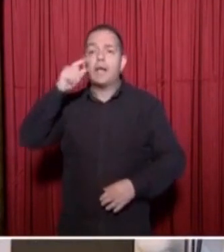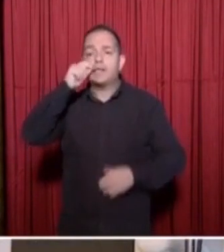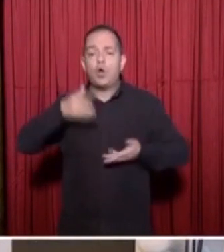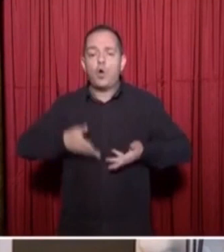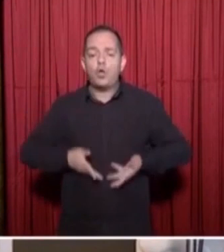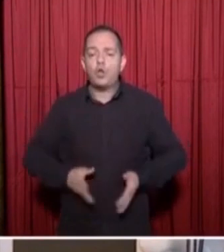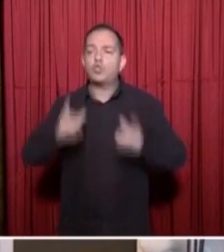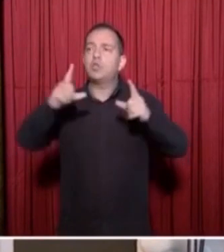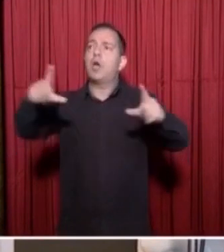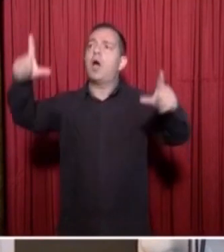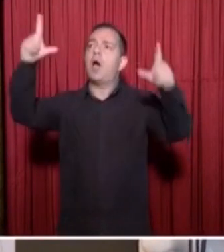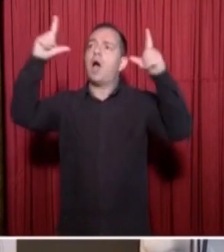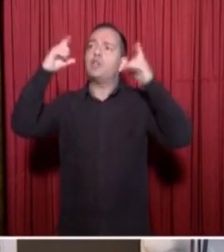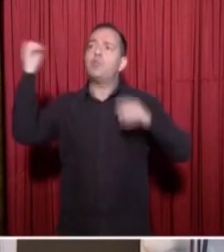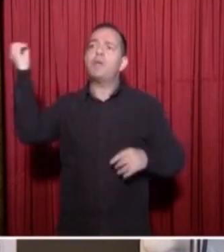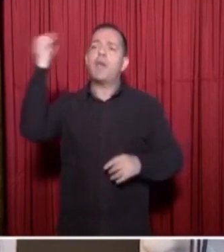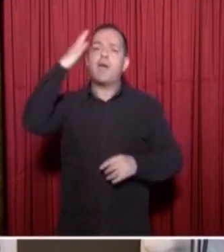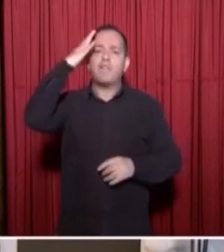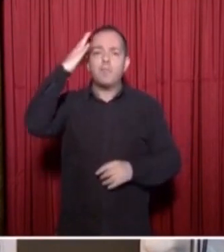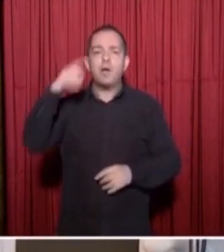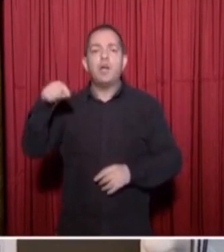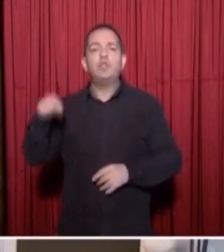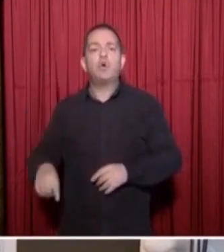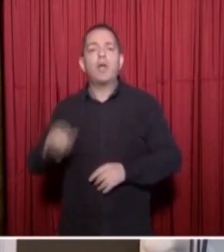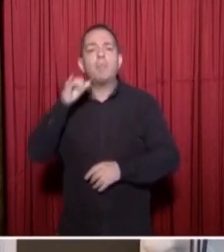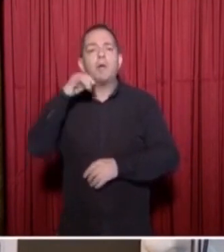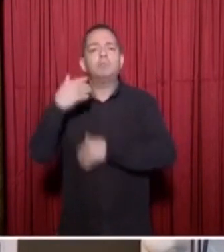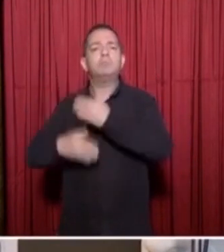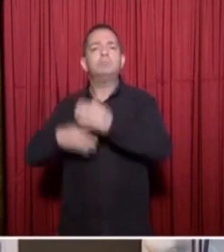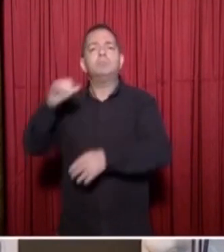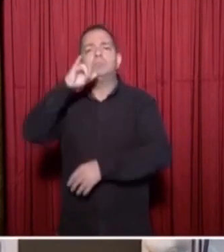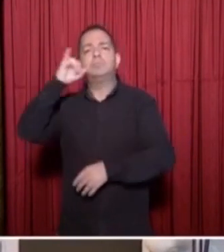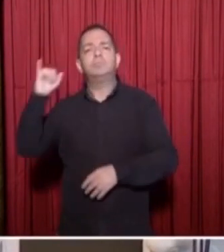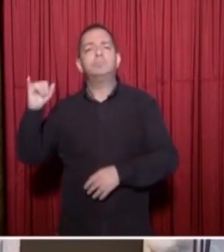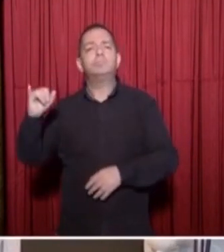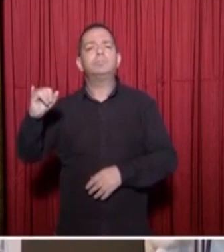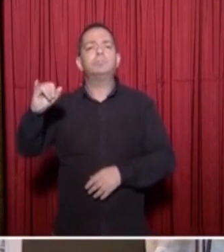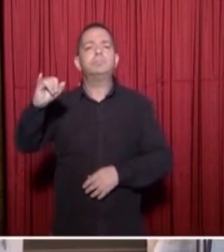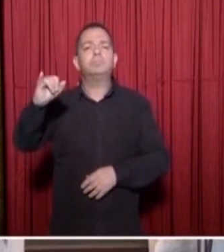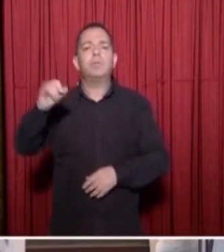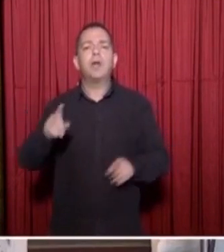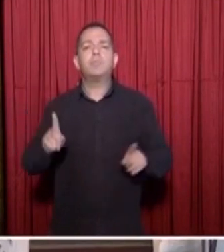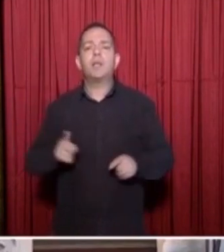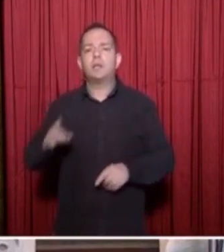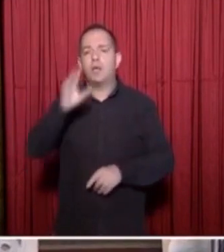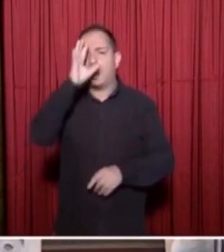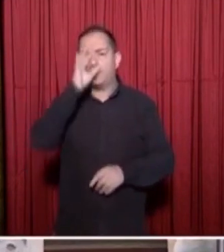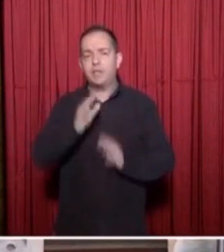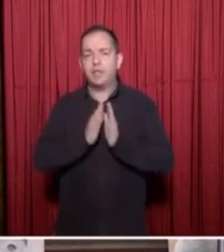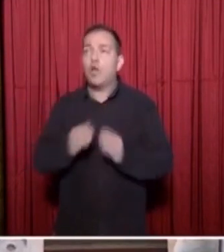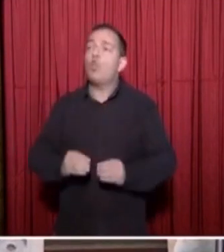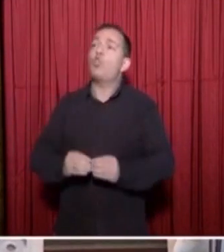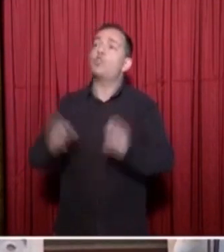Υιό και το Άγιο Πνεύμα την ειν και αΐ και εις τους αιώνας των αιώνων.